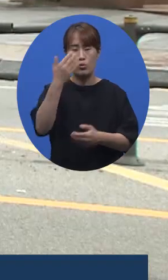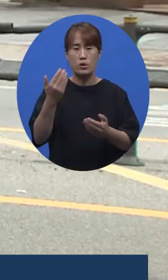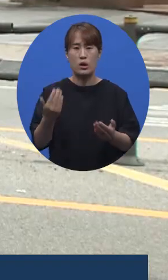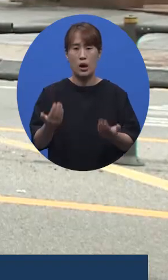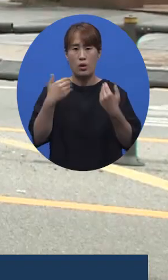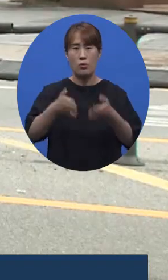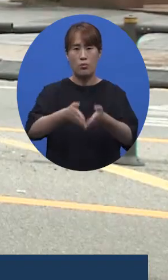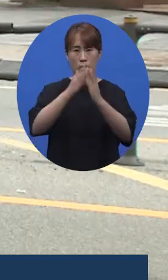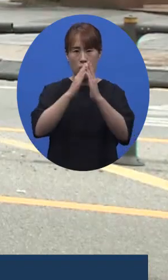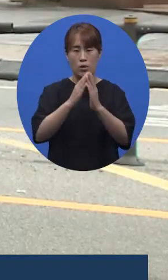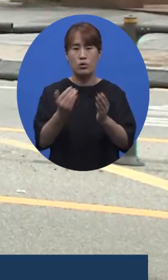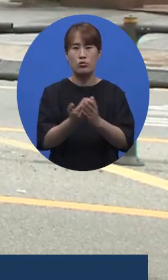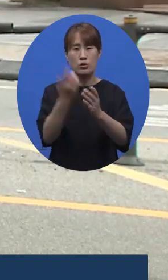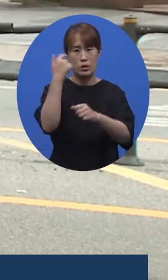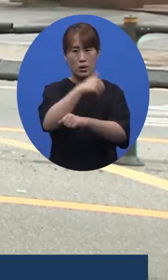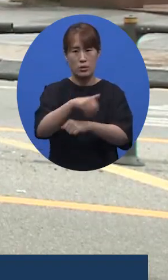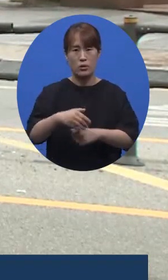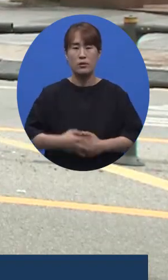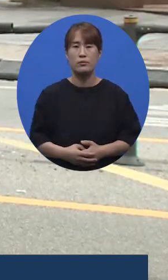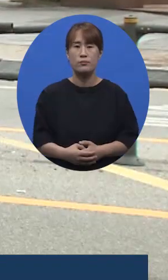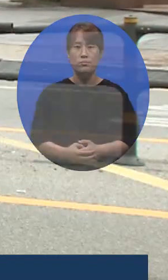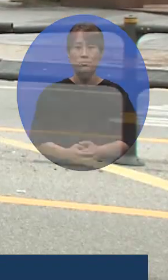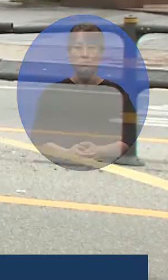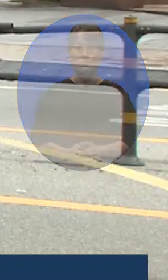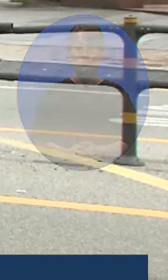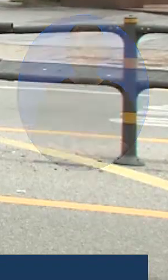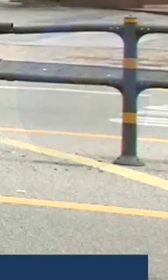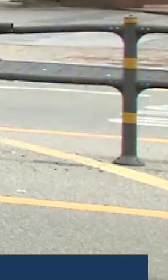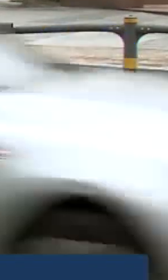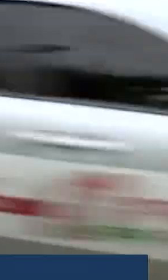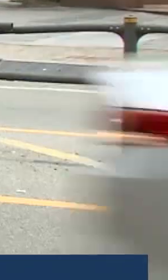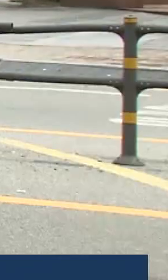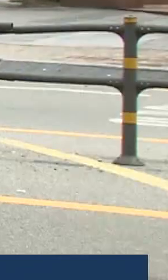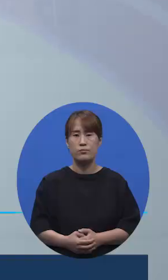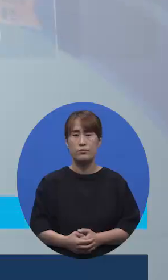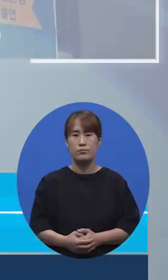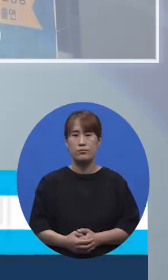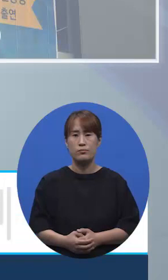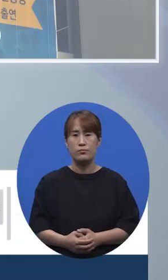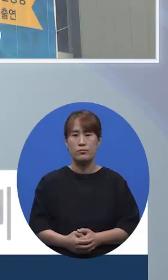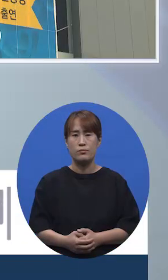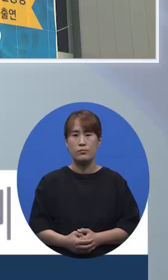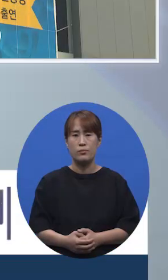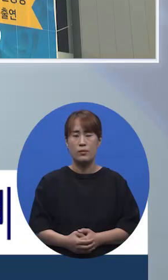명문고 육성 을 추진해 나간다는 계획입니다 12 itv 신곡 찌릅니다